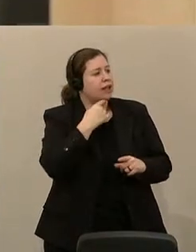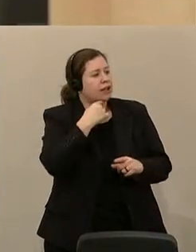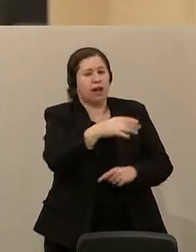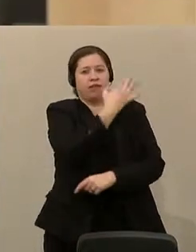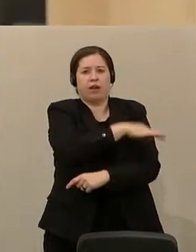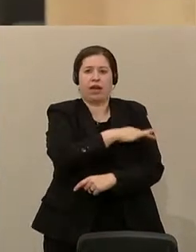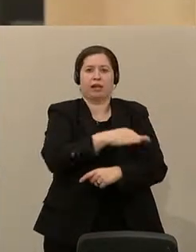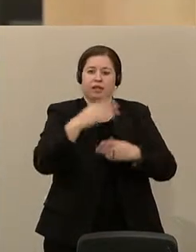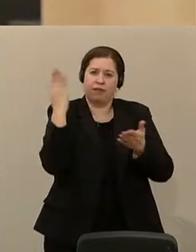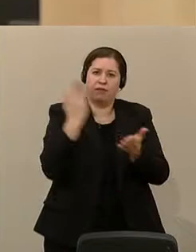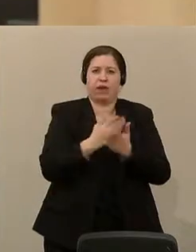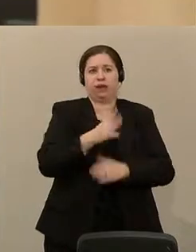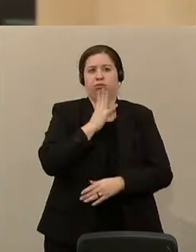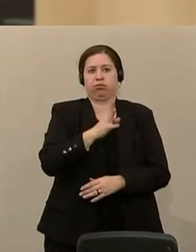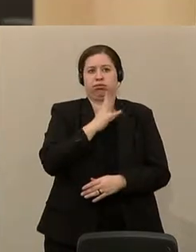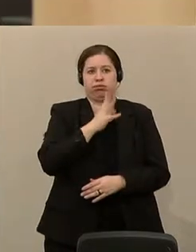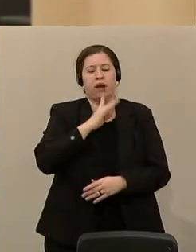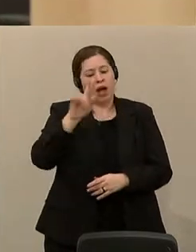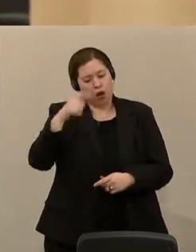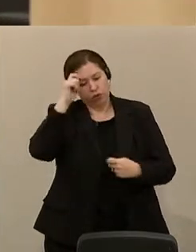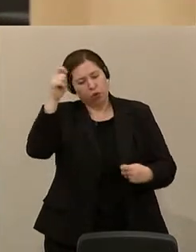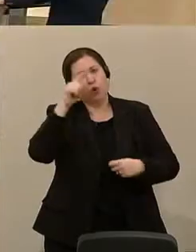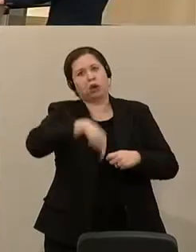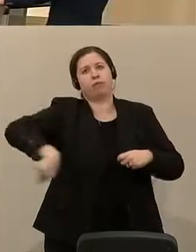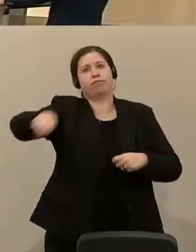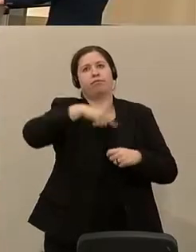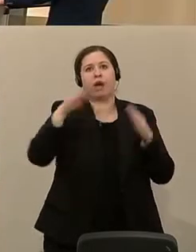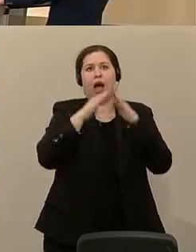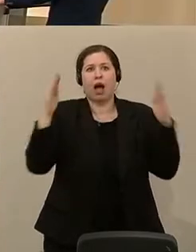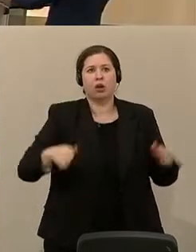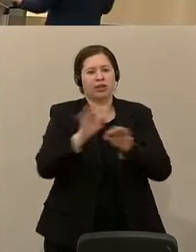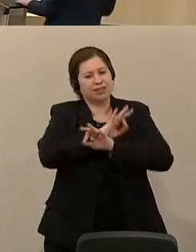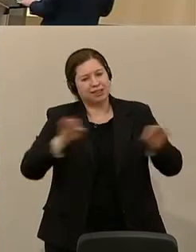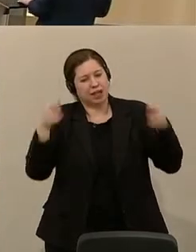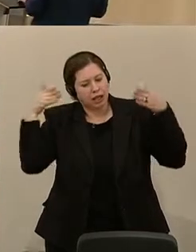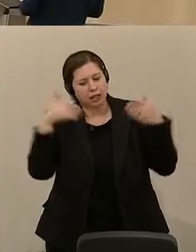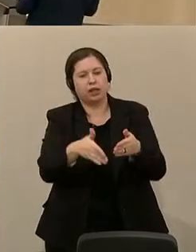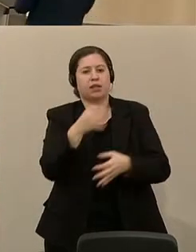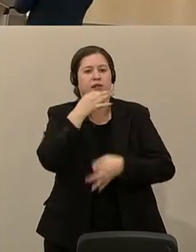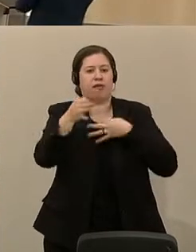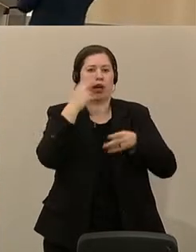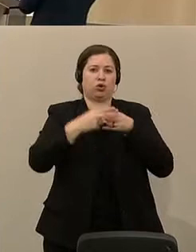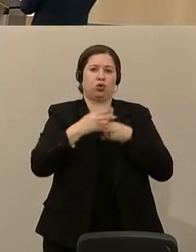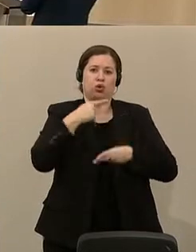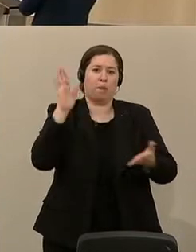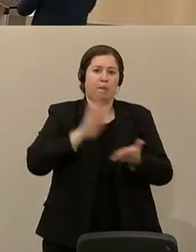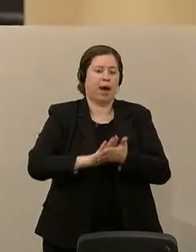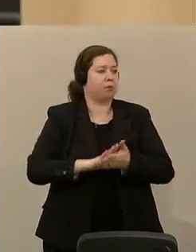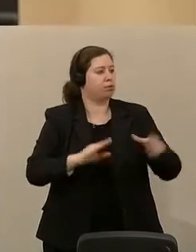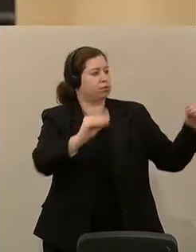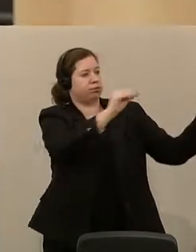lassen, um die Würde des Hauses auch in dieser sehr intensiven Fragestunde zu wahren.